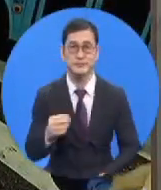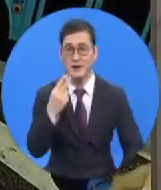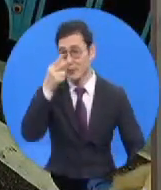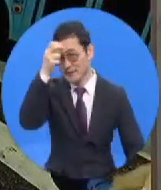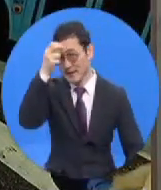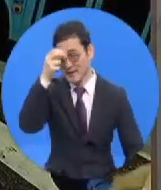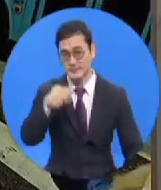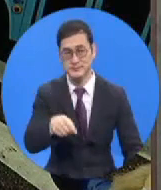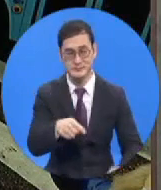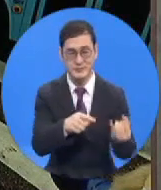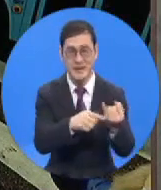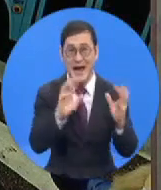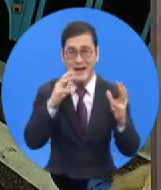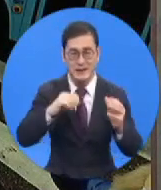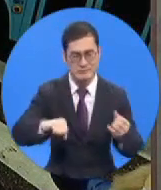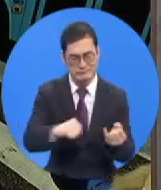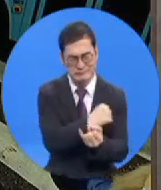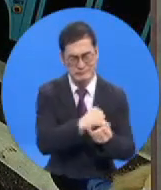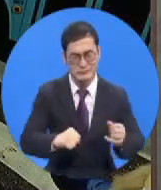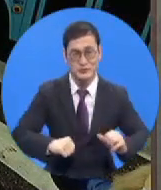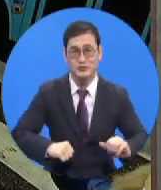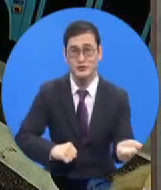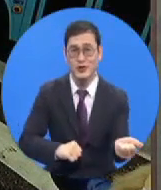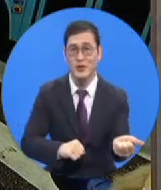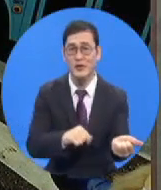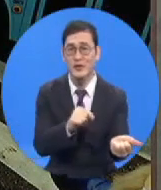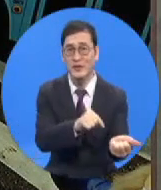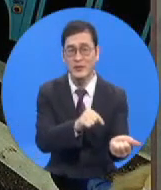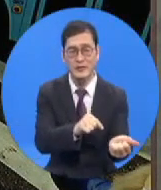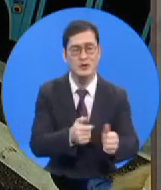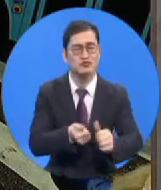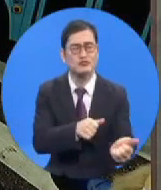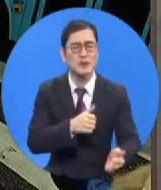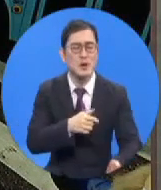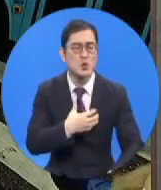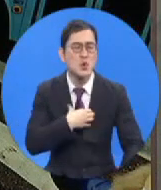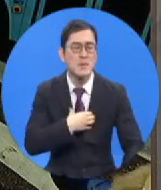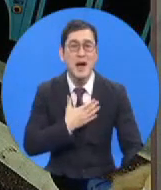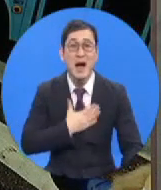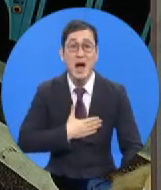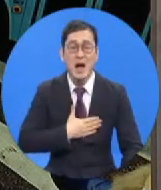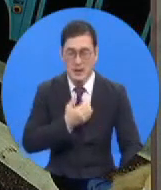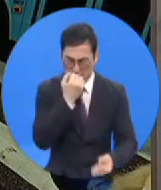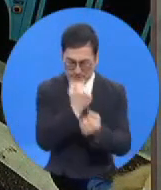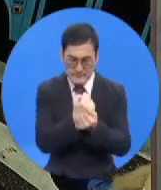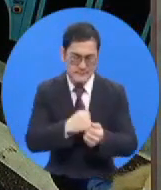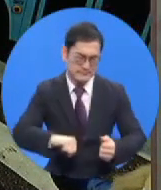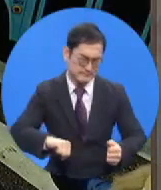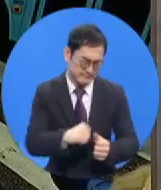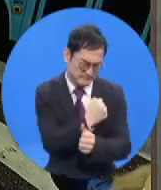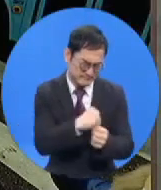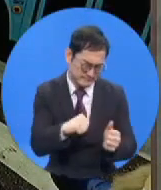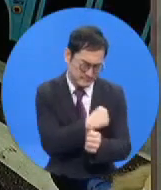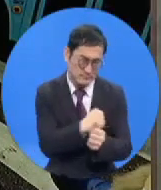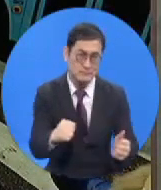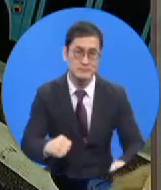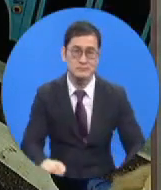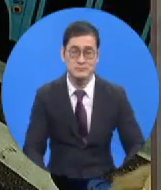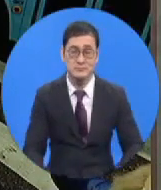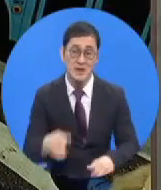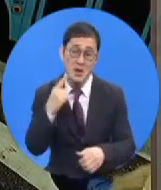검찰이 정인이 숨질 줄 알면서도 양부모가 폭행했다. 따라서